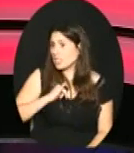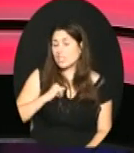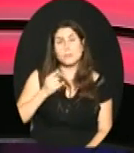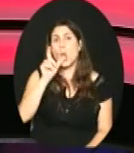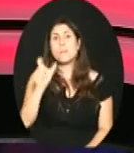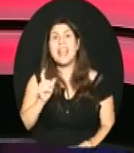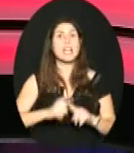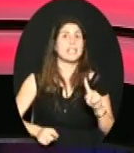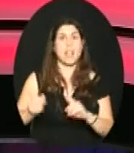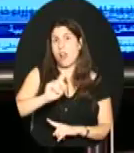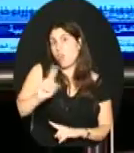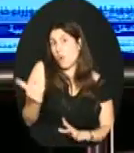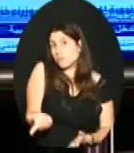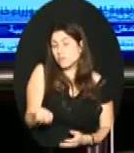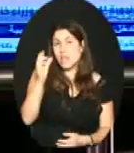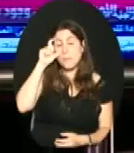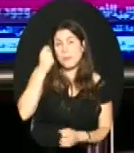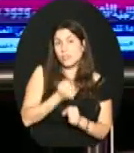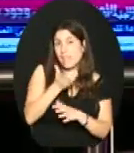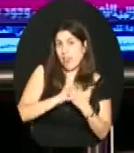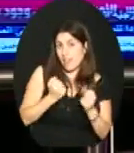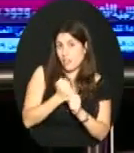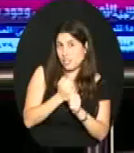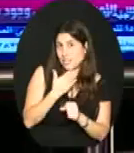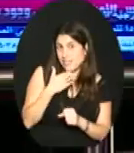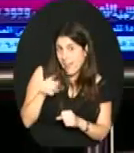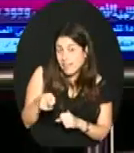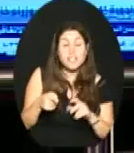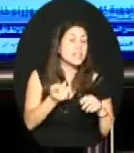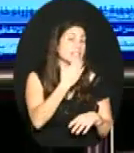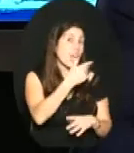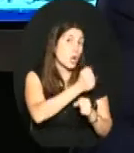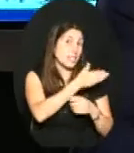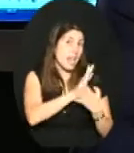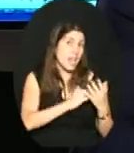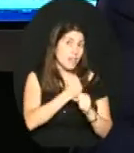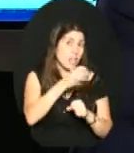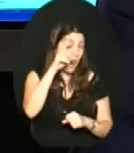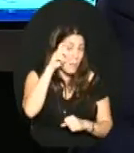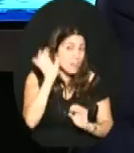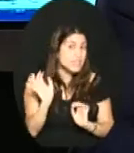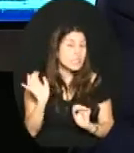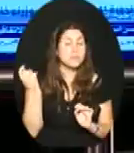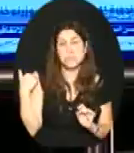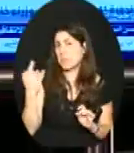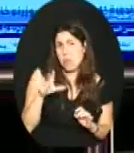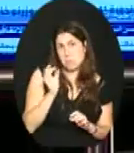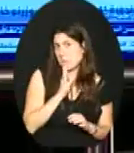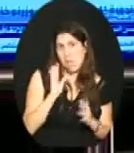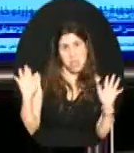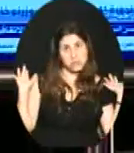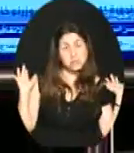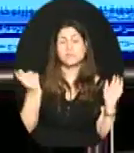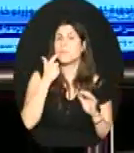גסה. אבו מאזן עושה חלק מהעבודה הישראלית, ישראל עושה חלק מהעבודה של אבו מאזן, אני לא מוצא פסול בעניין הזה. כלומר,